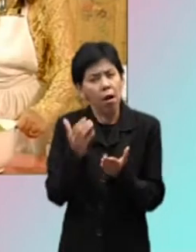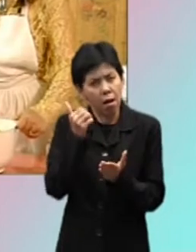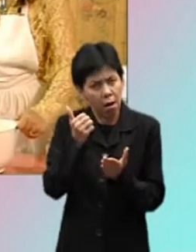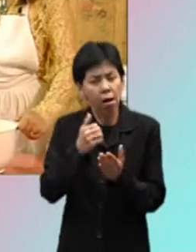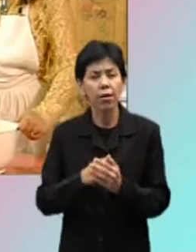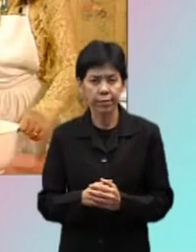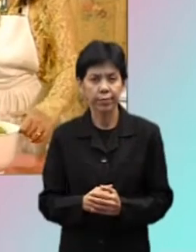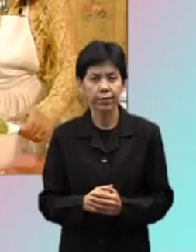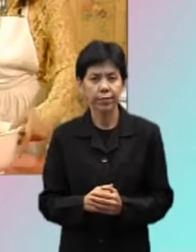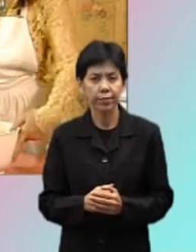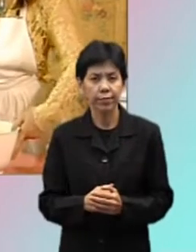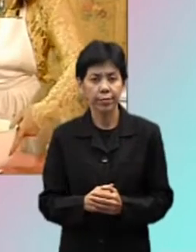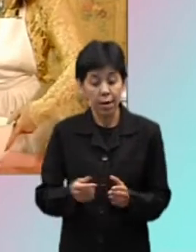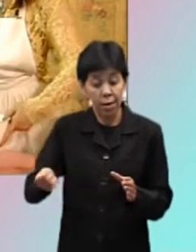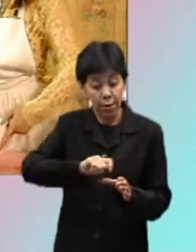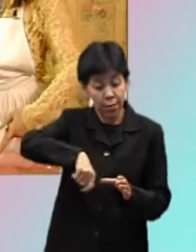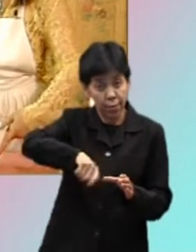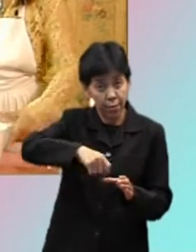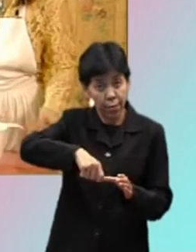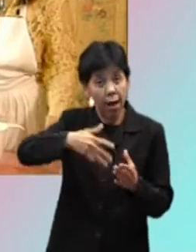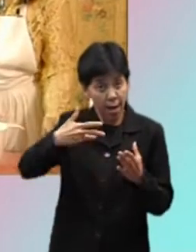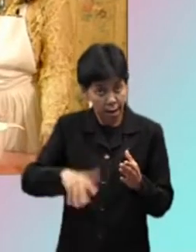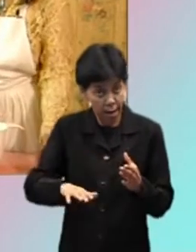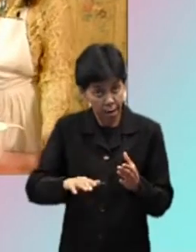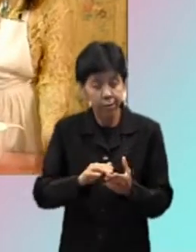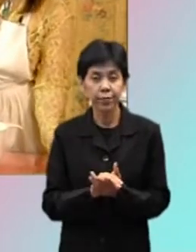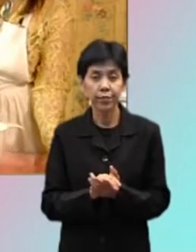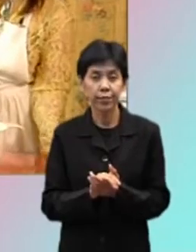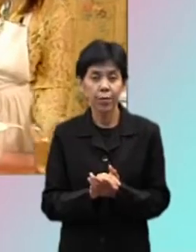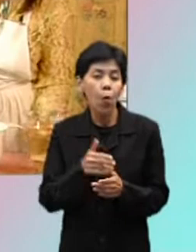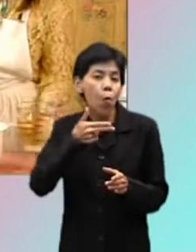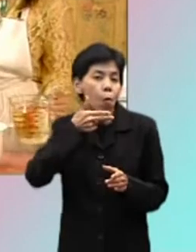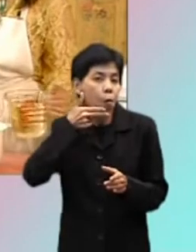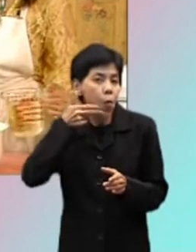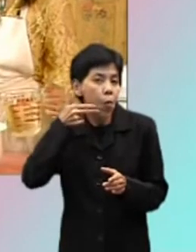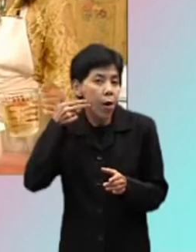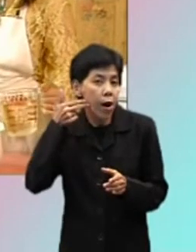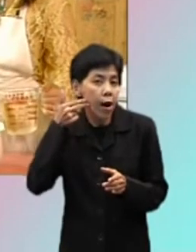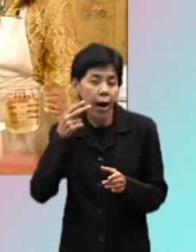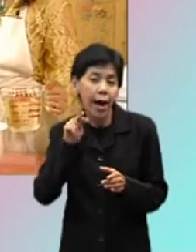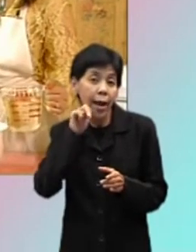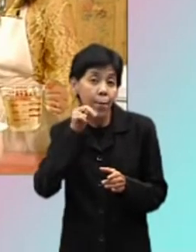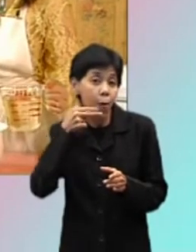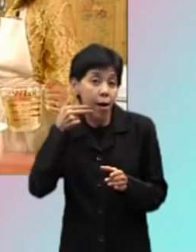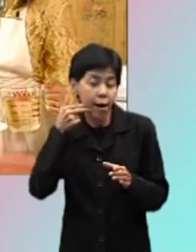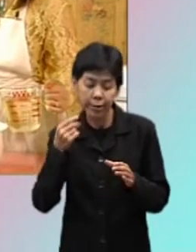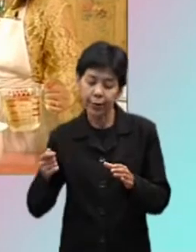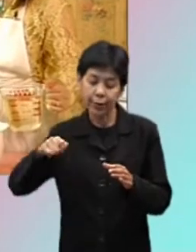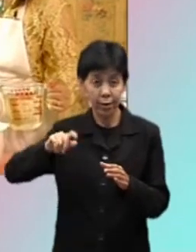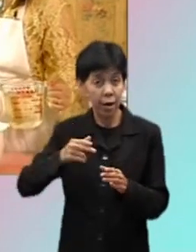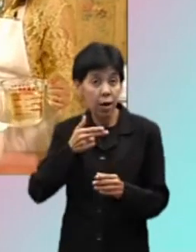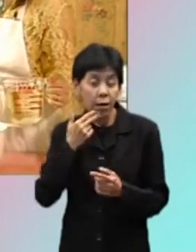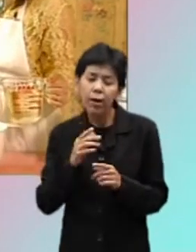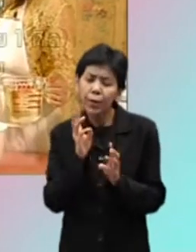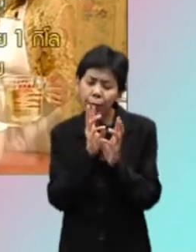ะส่วนผสมต่อไปก็คือน้ำเชื่อมที่เราเตรียมไว้นะคะน้ำเชื่อมที่ทำเนี่ยนะคะน้ำต